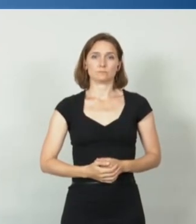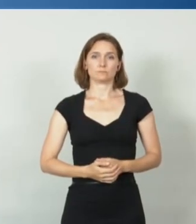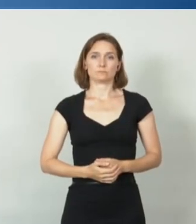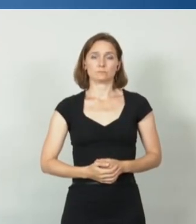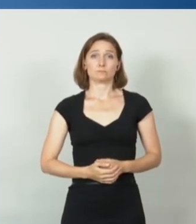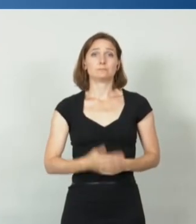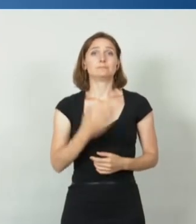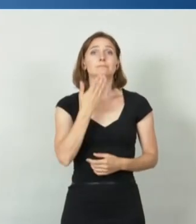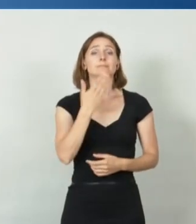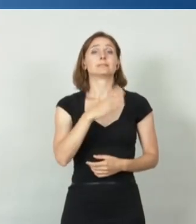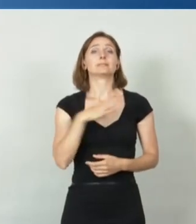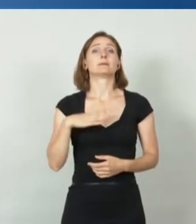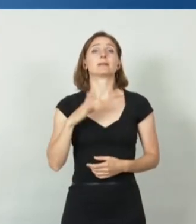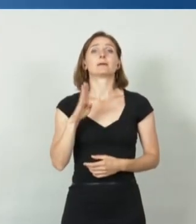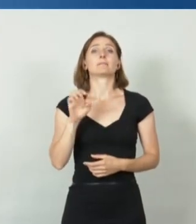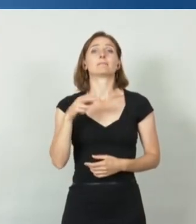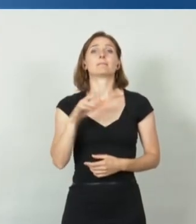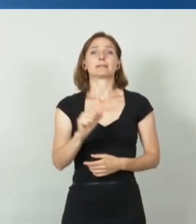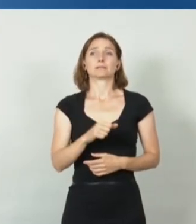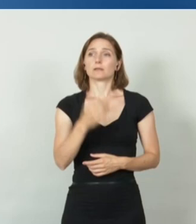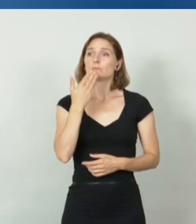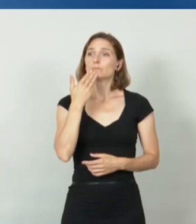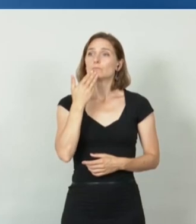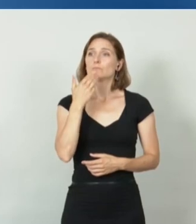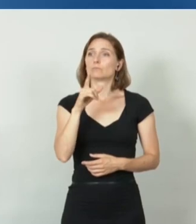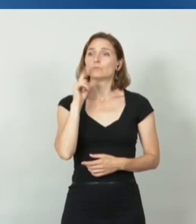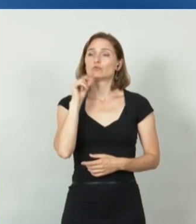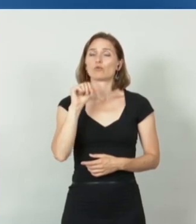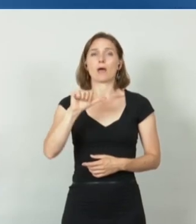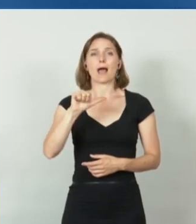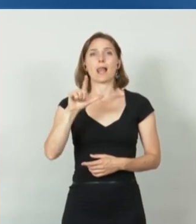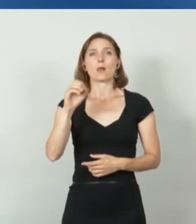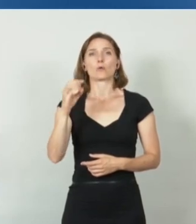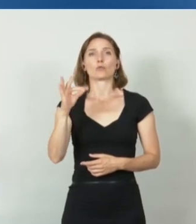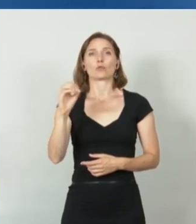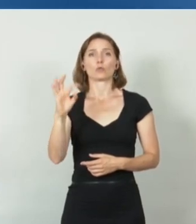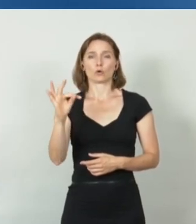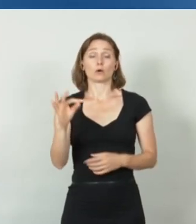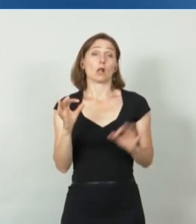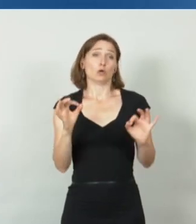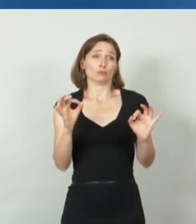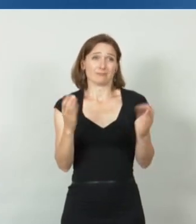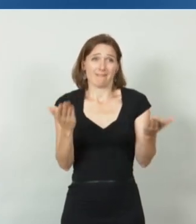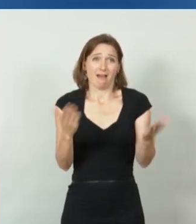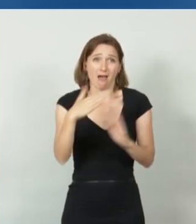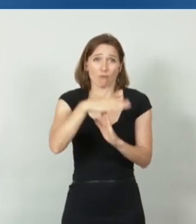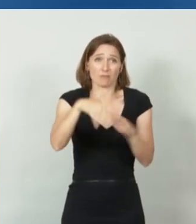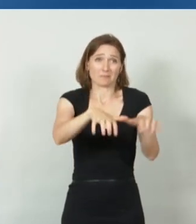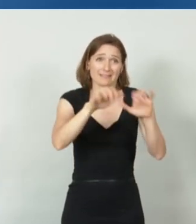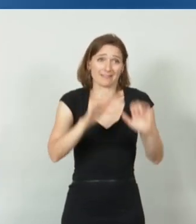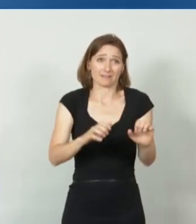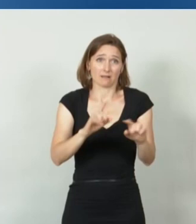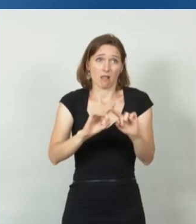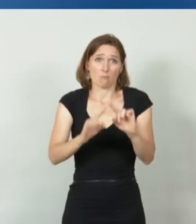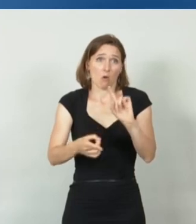merci Madame Monsieur à l'auto juste simplement parce que là c'est vrai que c'est on est sur un compte administratif c'est comme un élément structurant et important